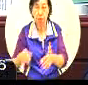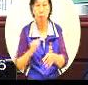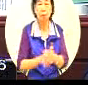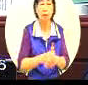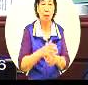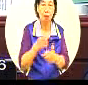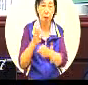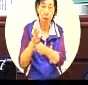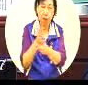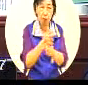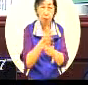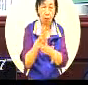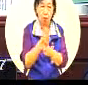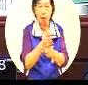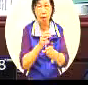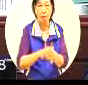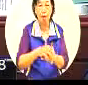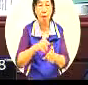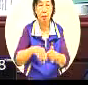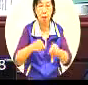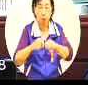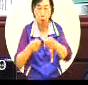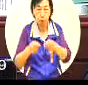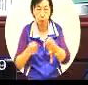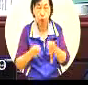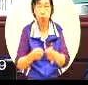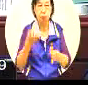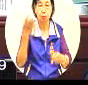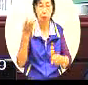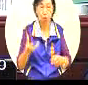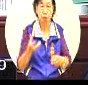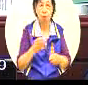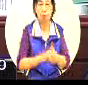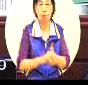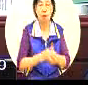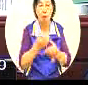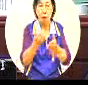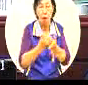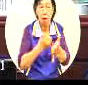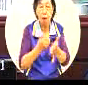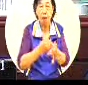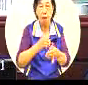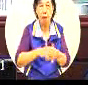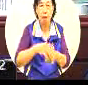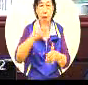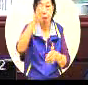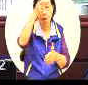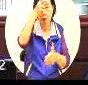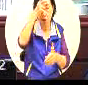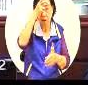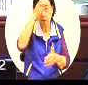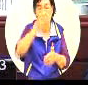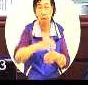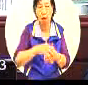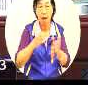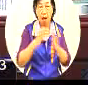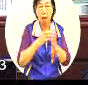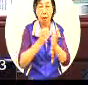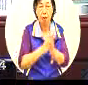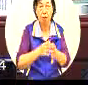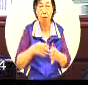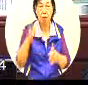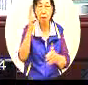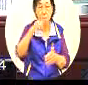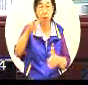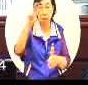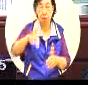器有若干的不良率。那我才刚给我们的警察局在2000万的第二预备金